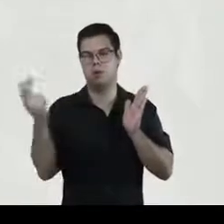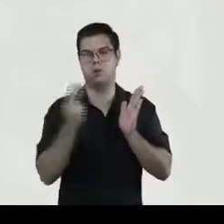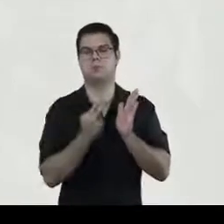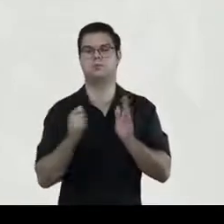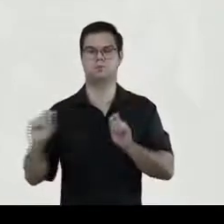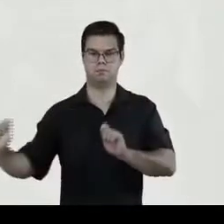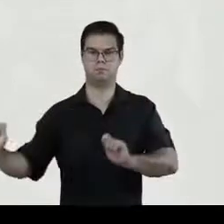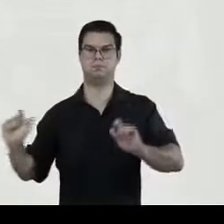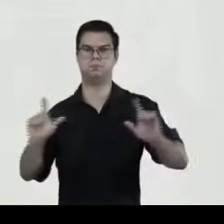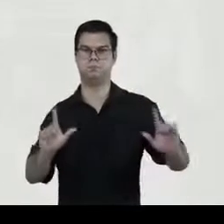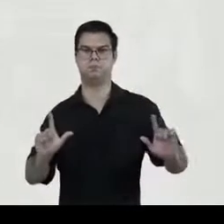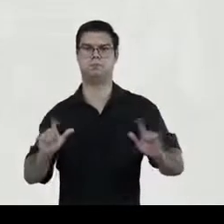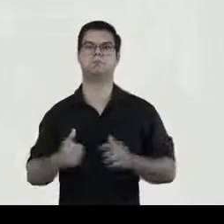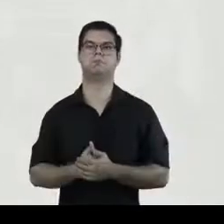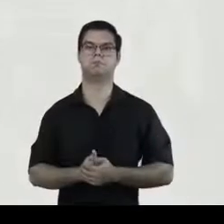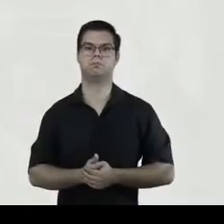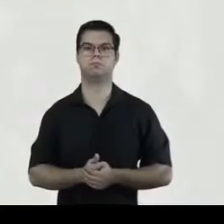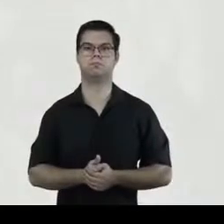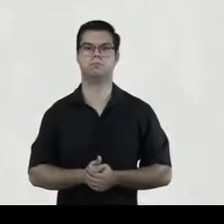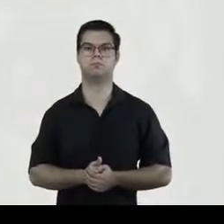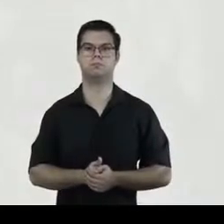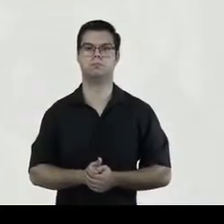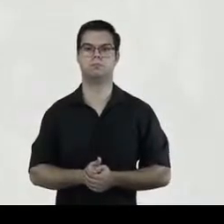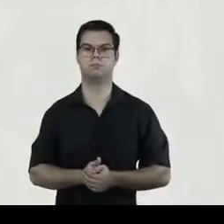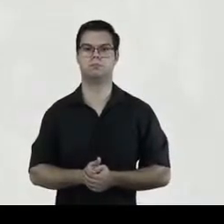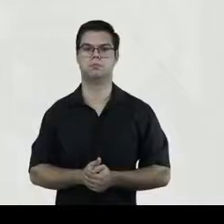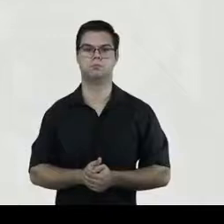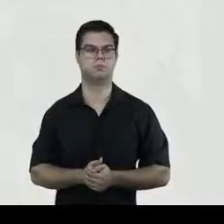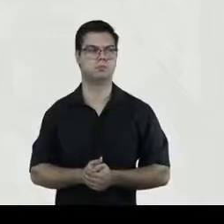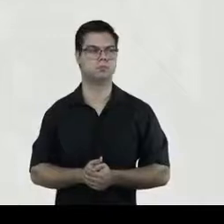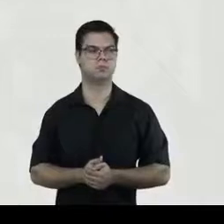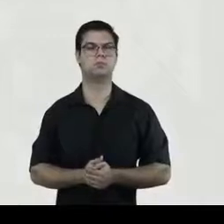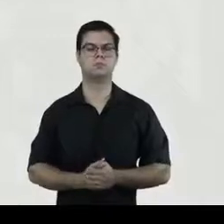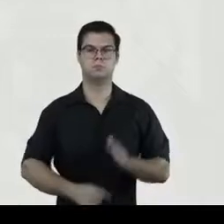Le feuillet A3 recto et verso. Suivante.